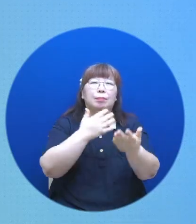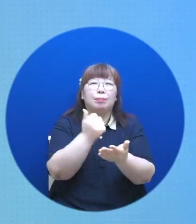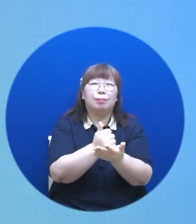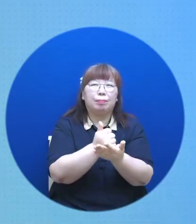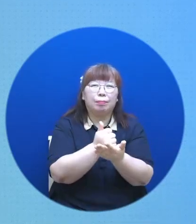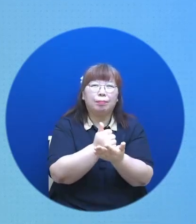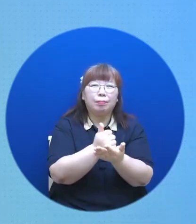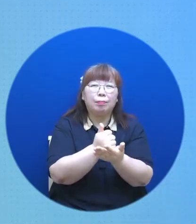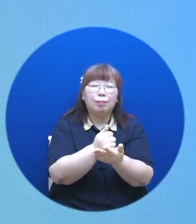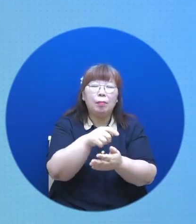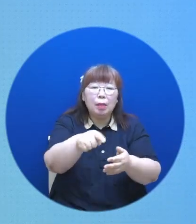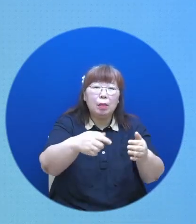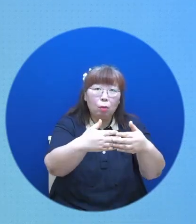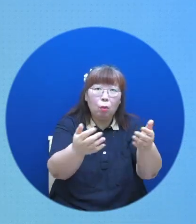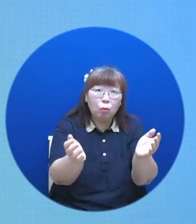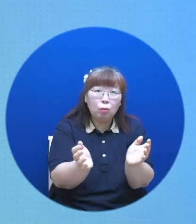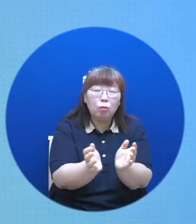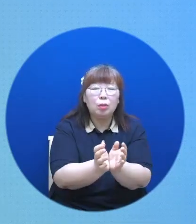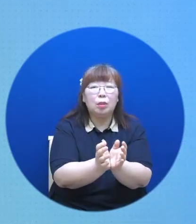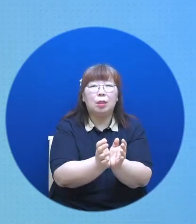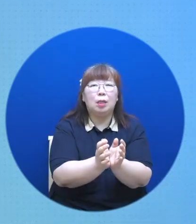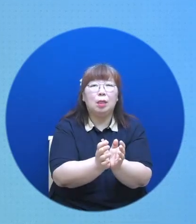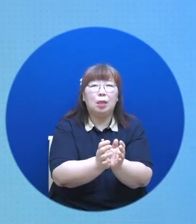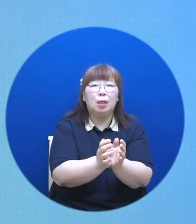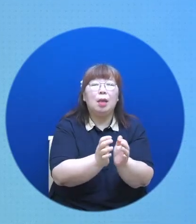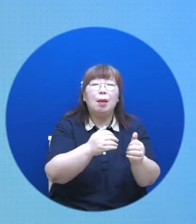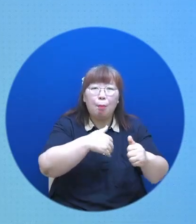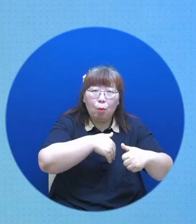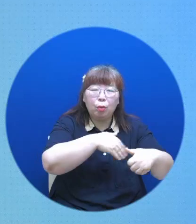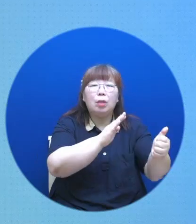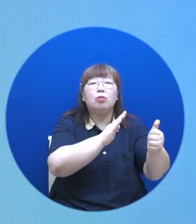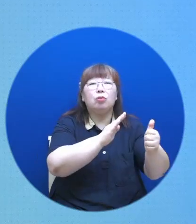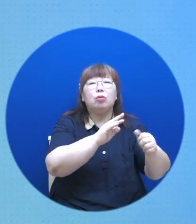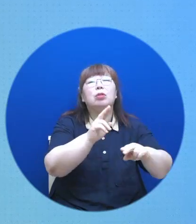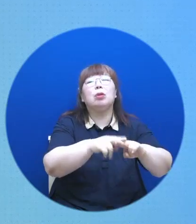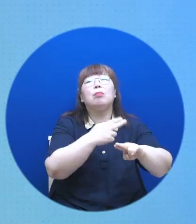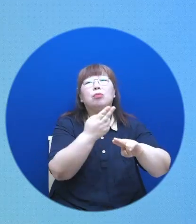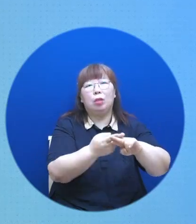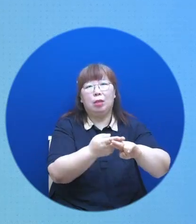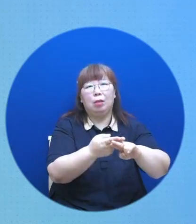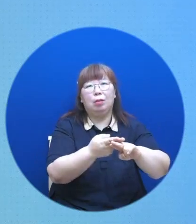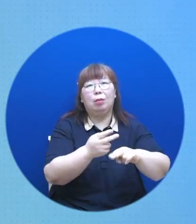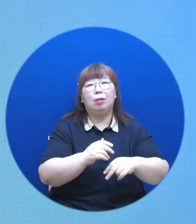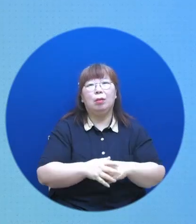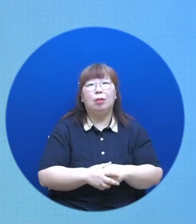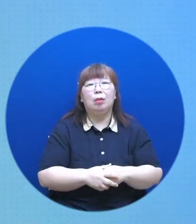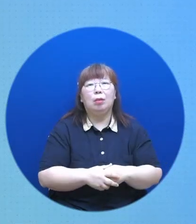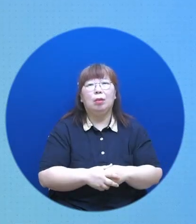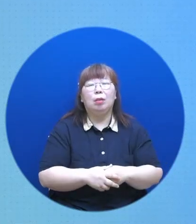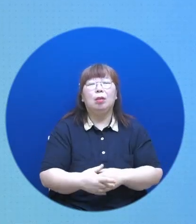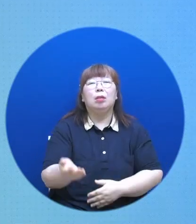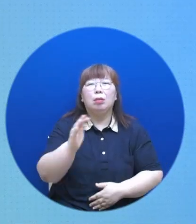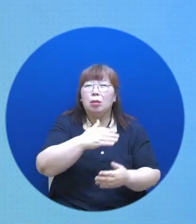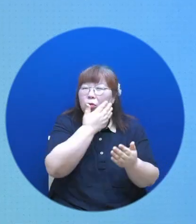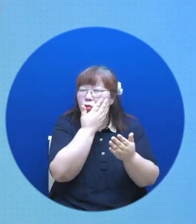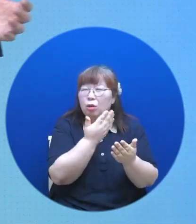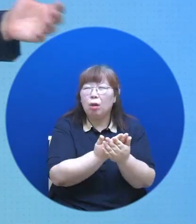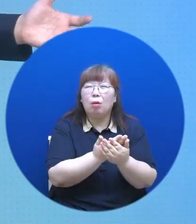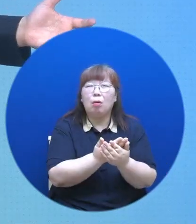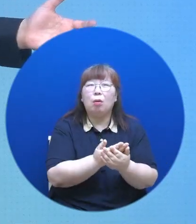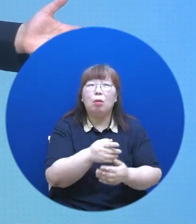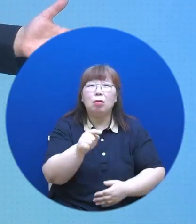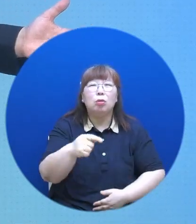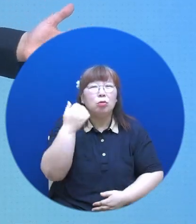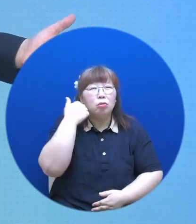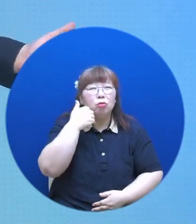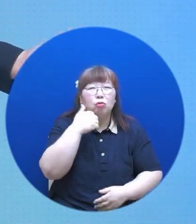하나님께서 그 공동체에 보내주신 선물입니다. 그런데 중요한 것은 그 누구도